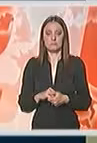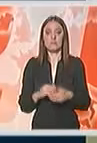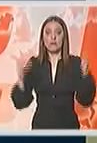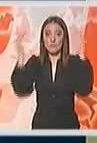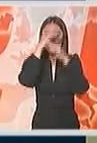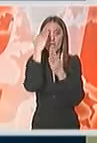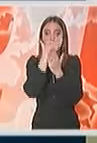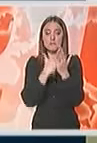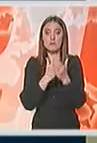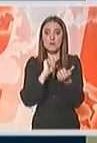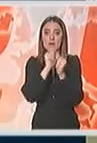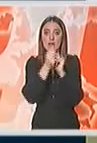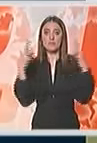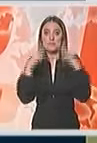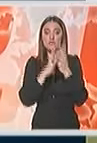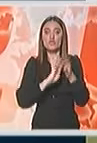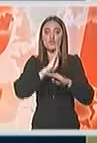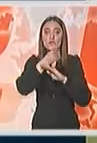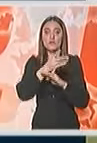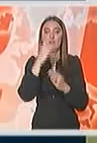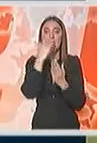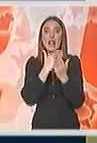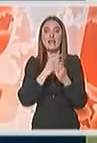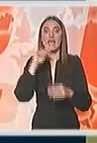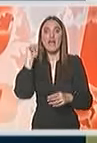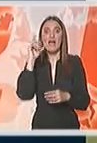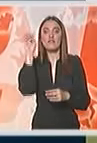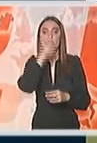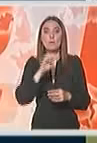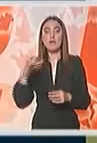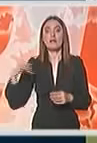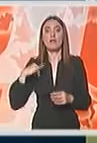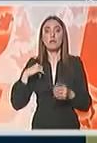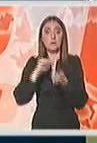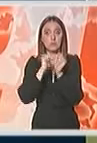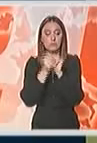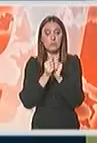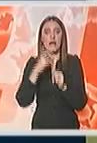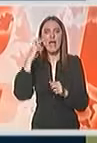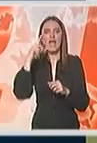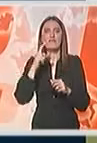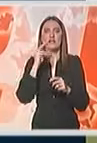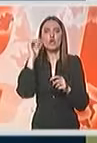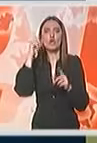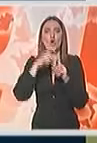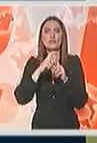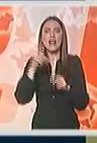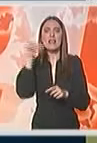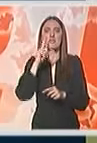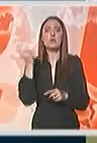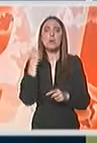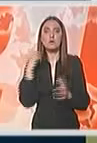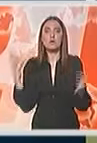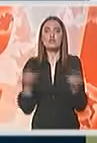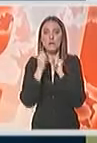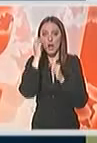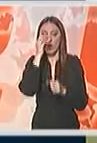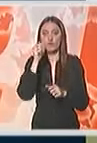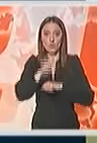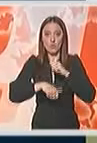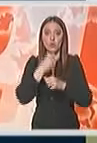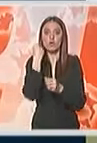Večera su na programu revanš mečevi četvrtfinala Lige Evrope. Svakako najzanimljiviji duel očekuje se na Anfield Roadu, gde Liverpool pokušava da spase lošu